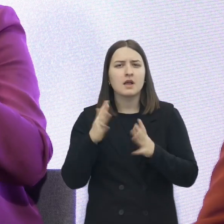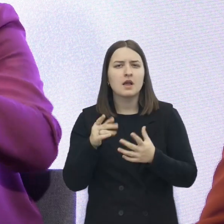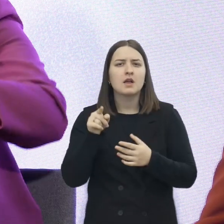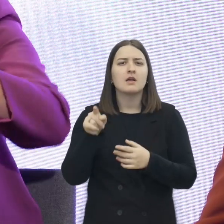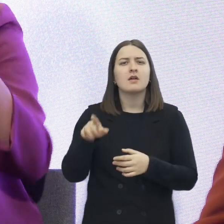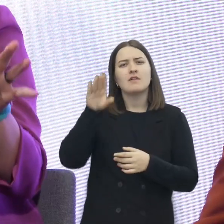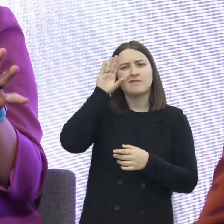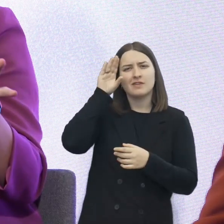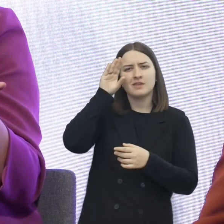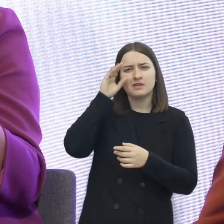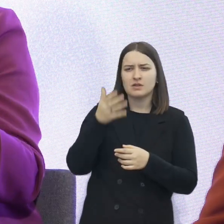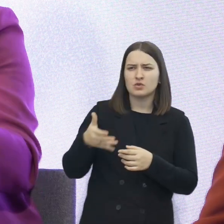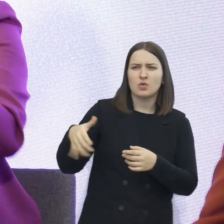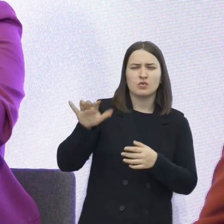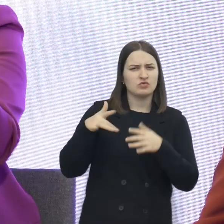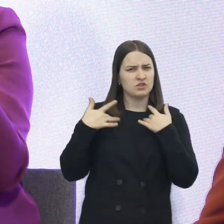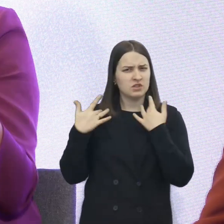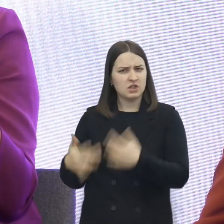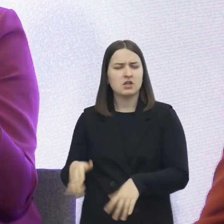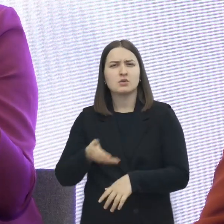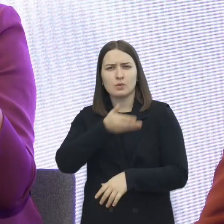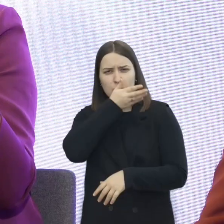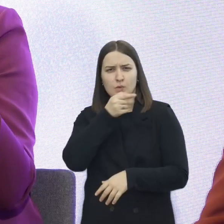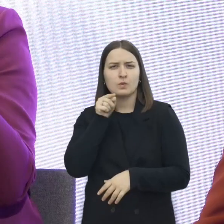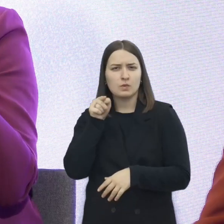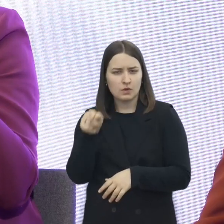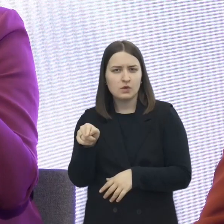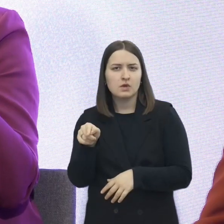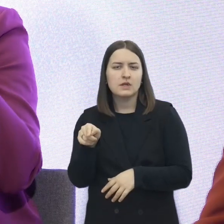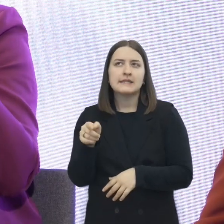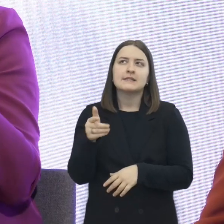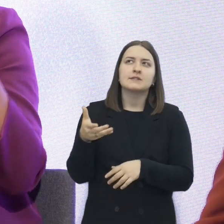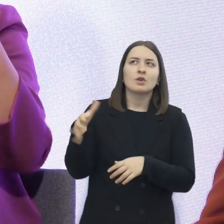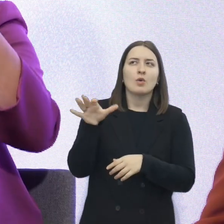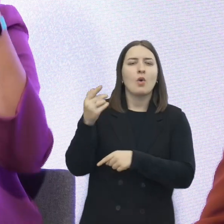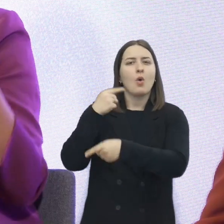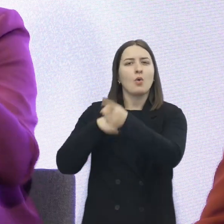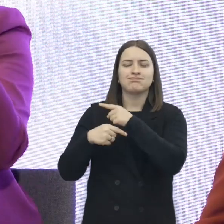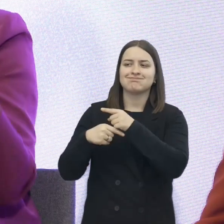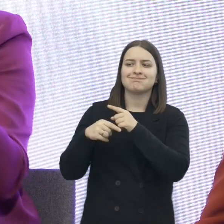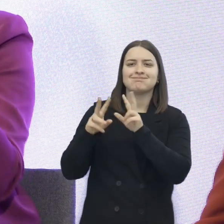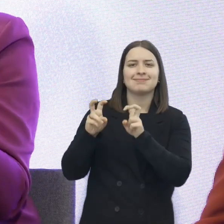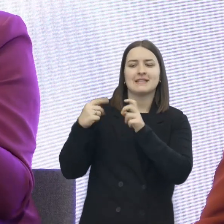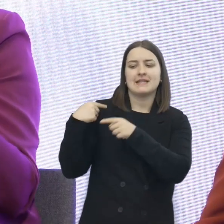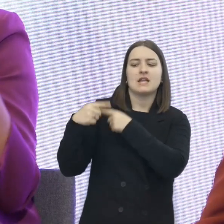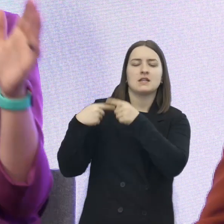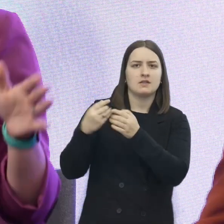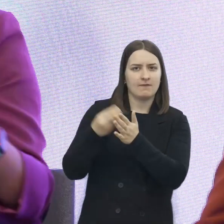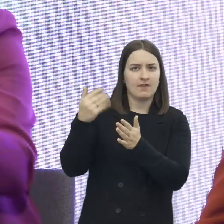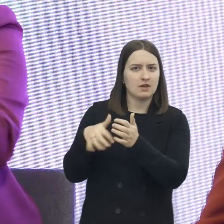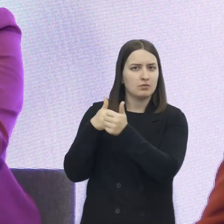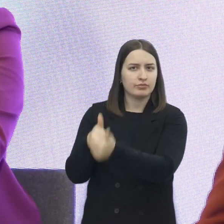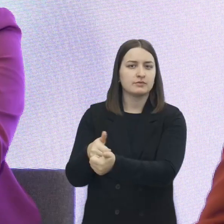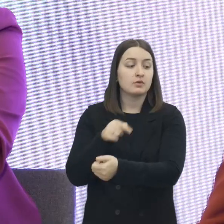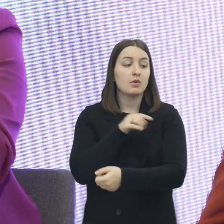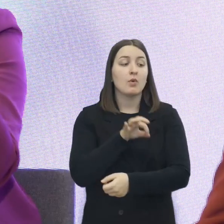į radikalią pusę ir būtent grįžta į tas, sakykime, tų tradicinių vertybių erą, o merginos